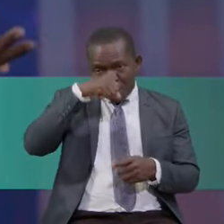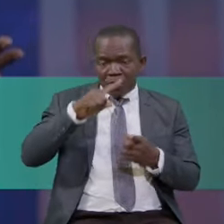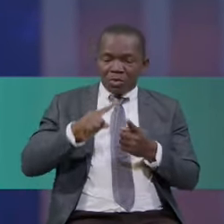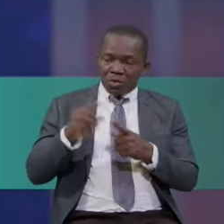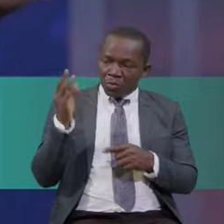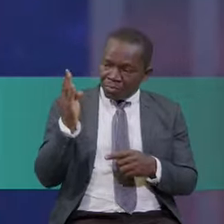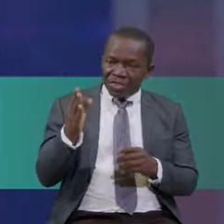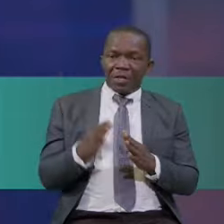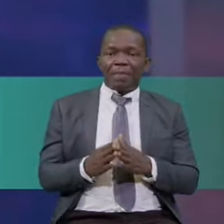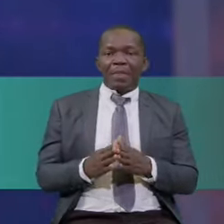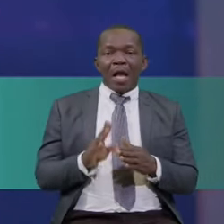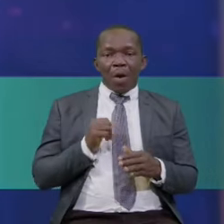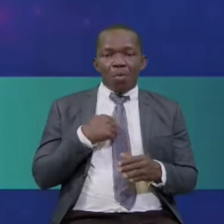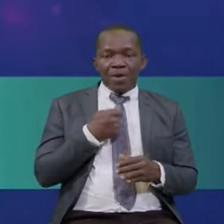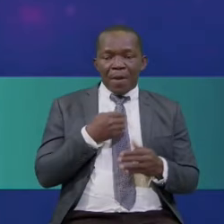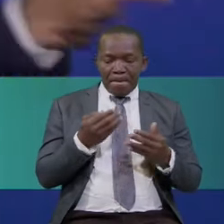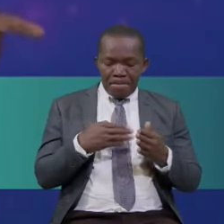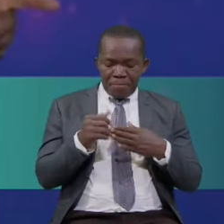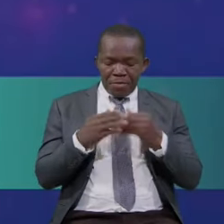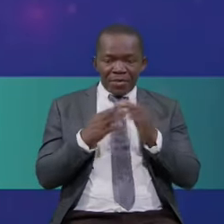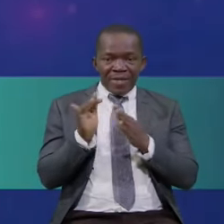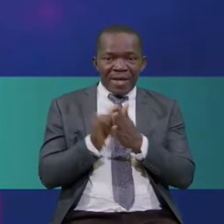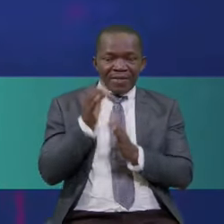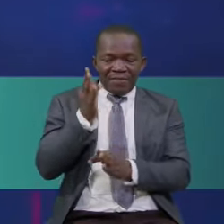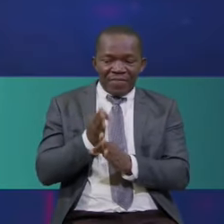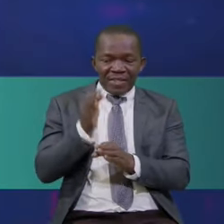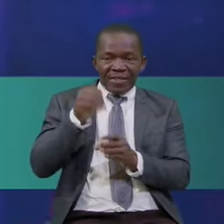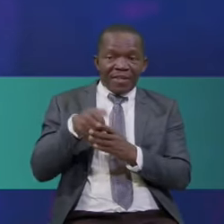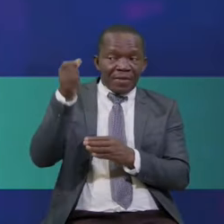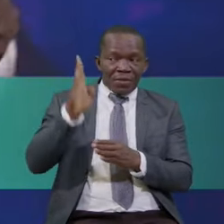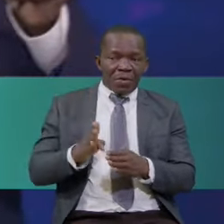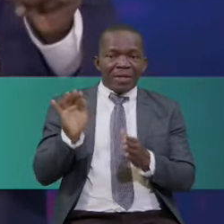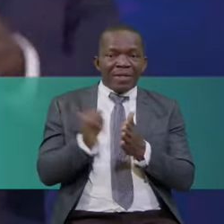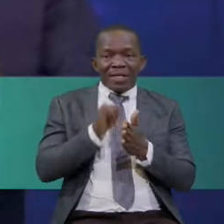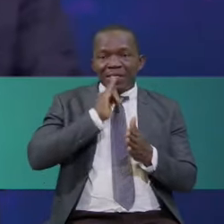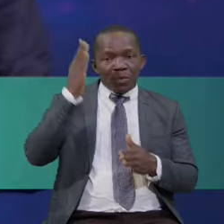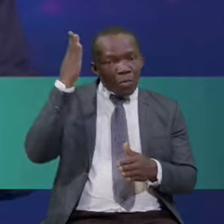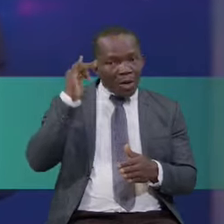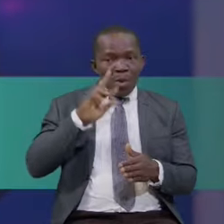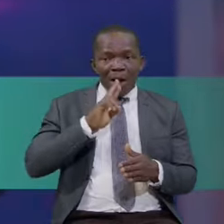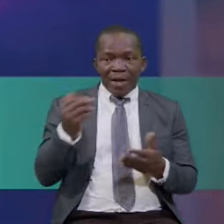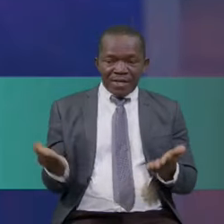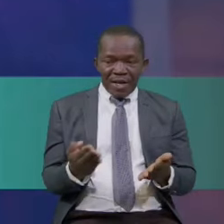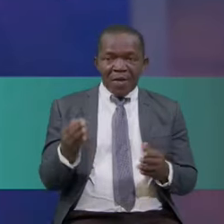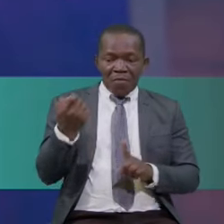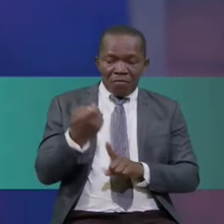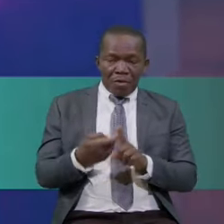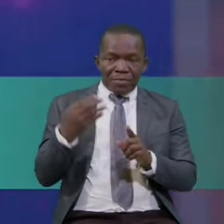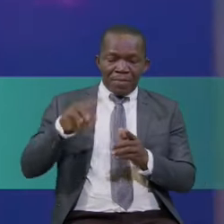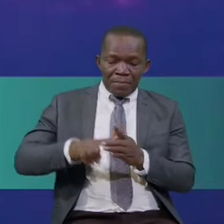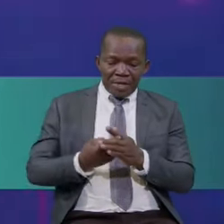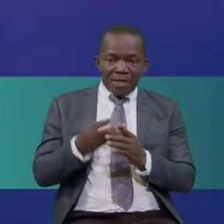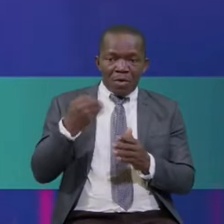en Dieu voilà pourquoi nous sommes là du début de notre ministère jusqu'à la fin du ministère nous sommes là pour